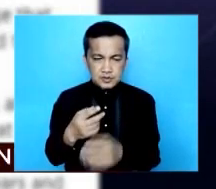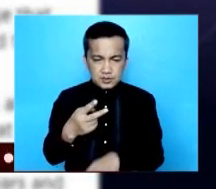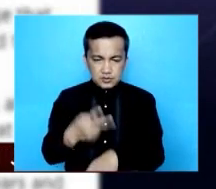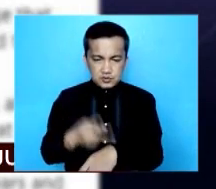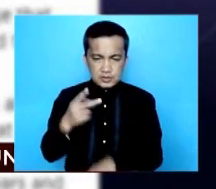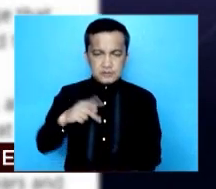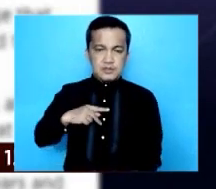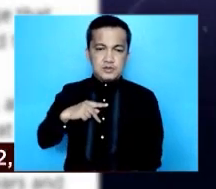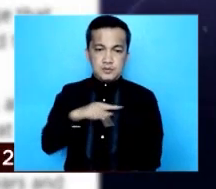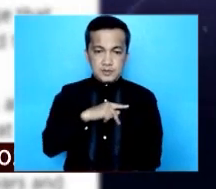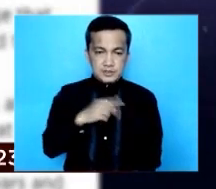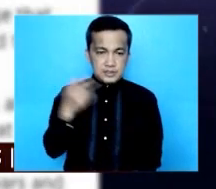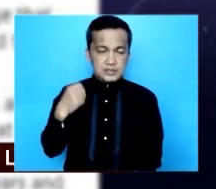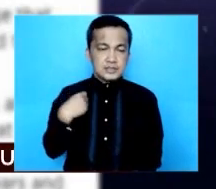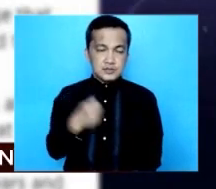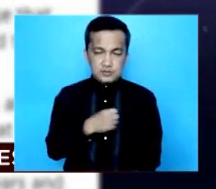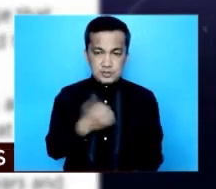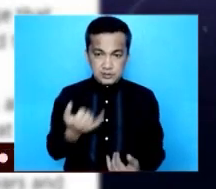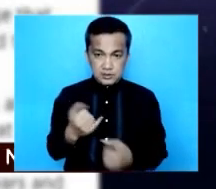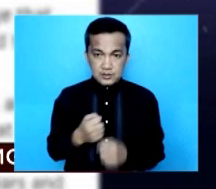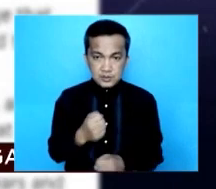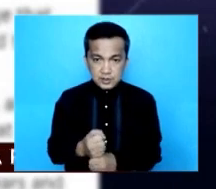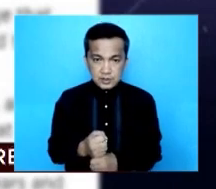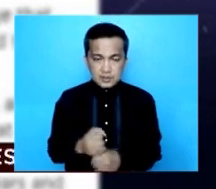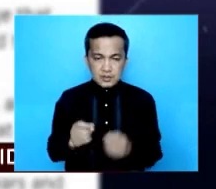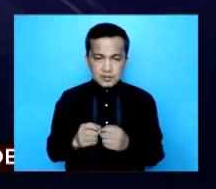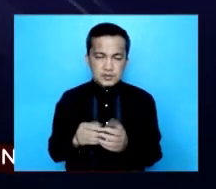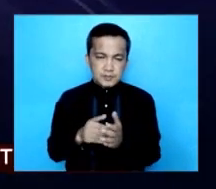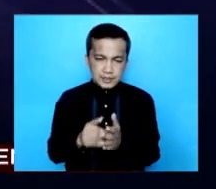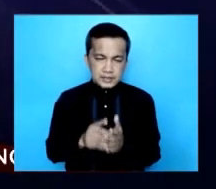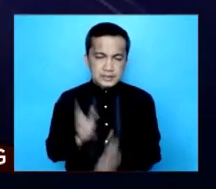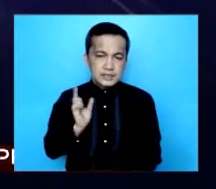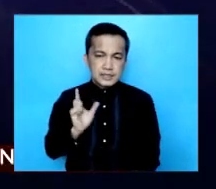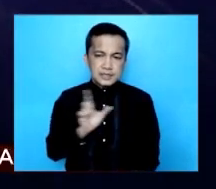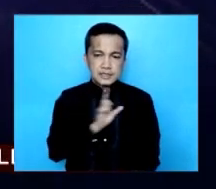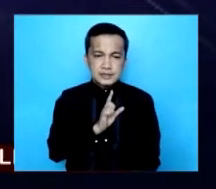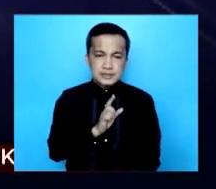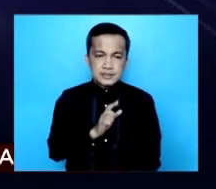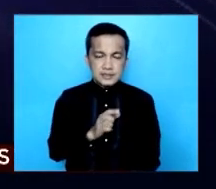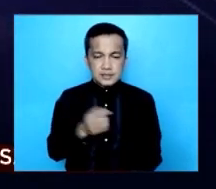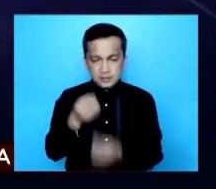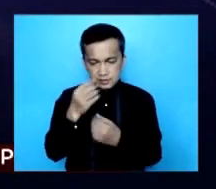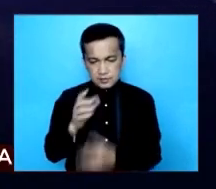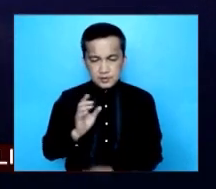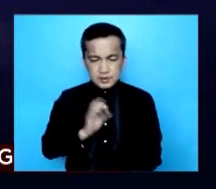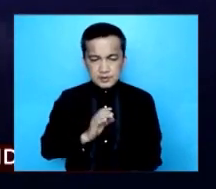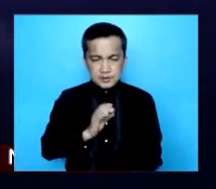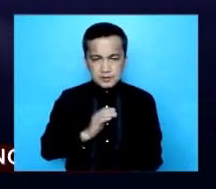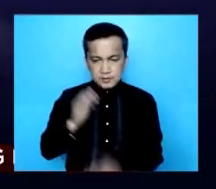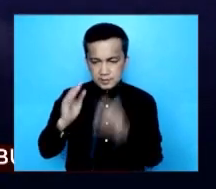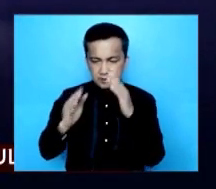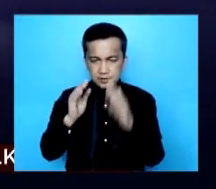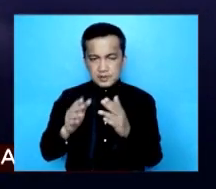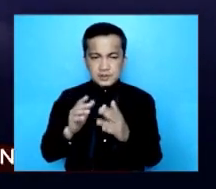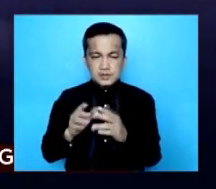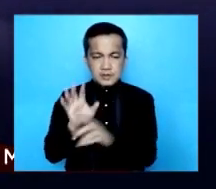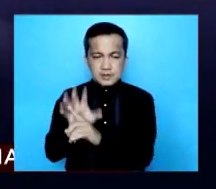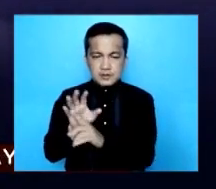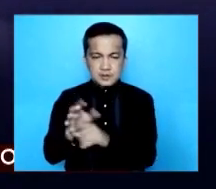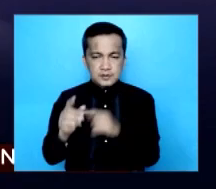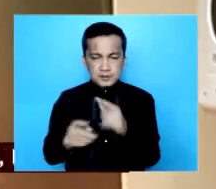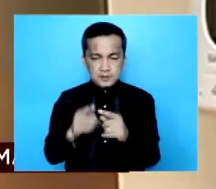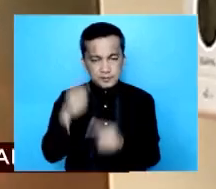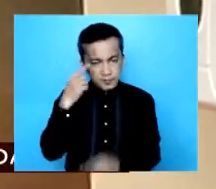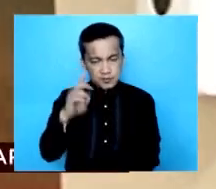ang dating senador ngayong taon na mas nagpahina sa kanyang baga. Nagpaabot ng pakikiramay at pagpupugay ang ilang kilalang personalidad para kay